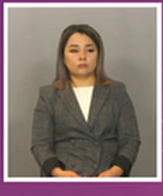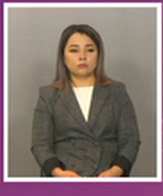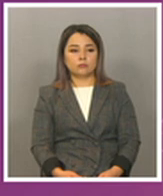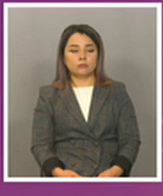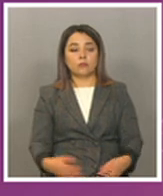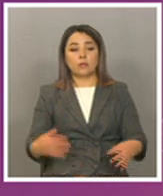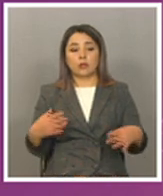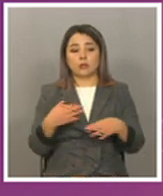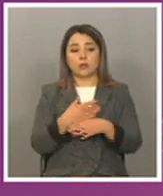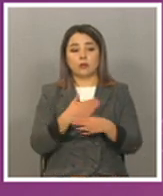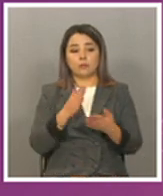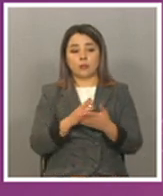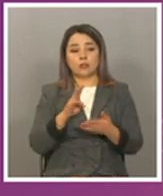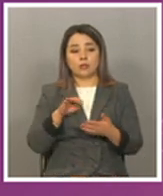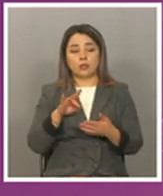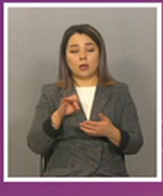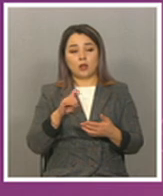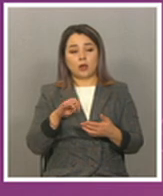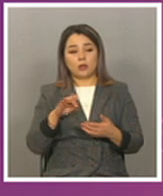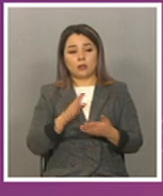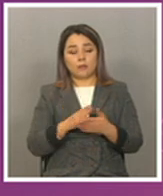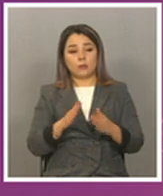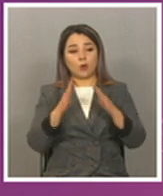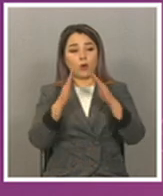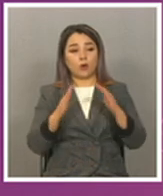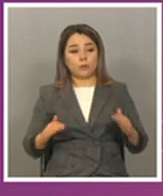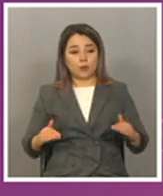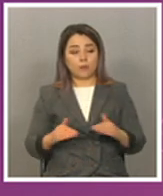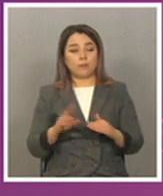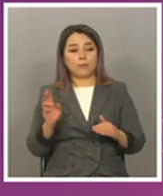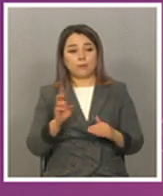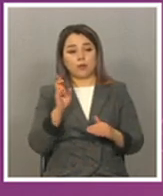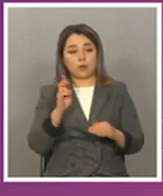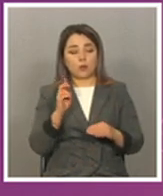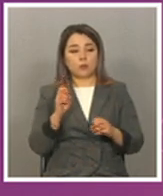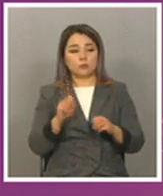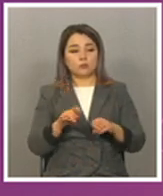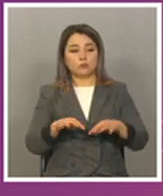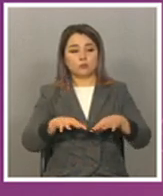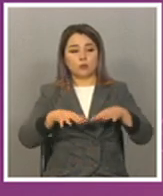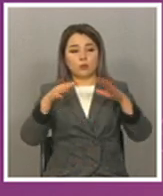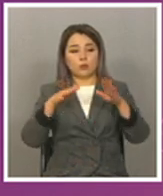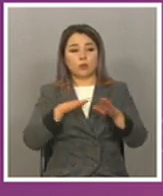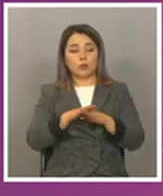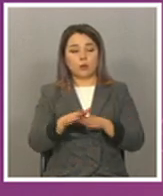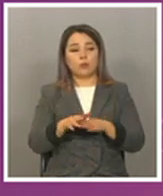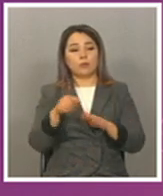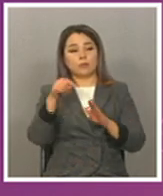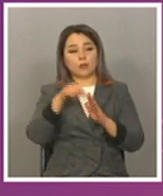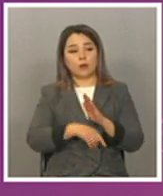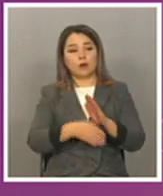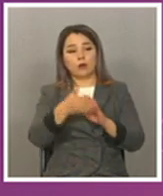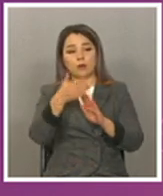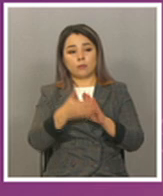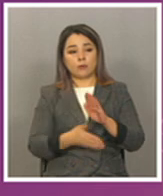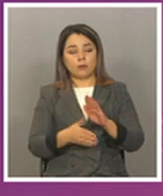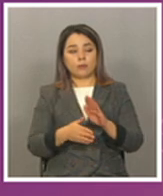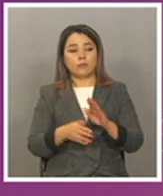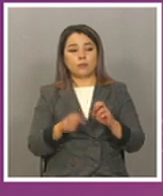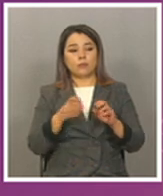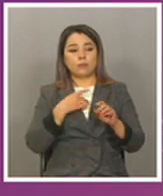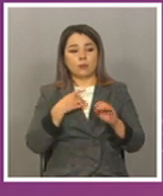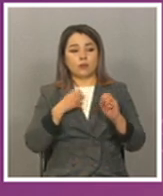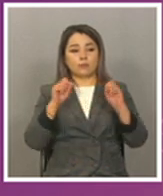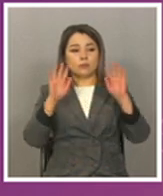Реакция өнімі натрий хлориді колбаны ақ түтін түрінде толтырып, кейіннен колбаның қабырғаларына ақ тұнба болып